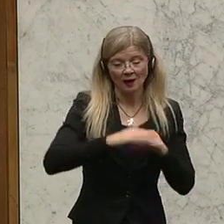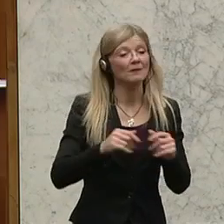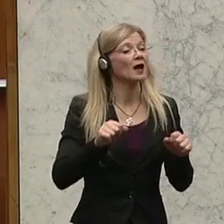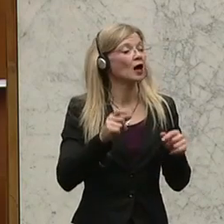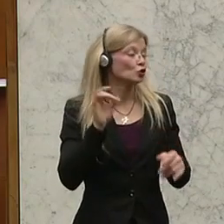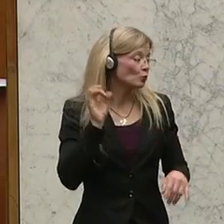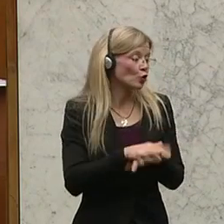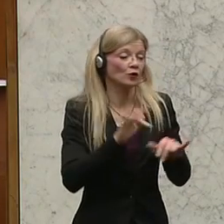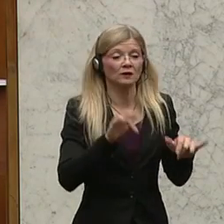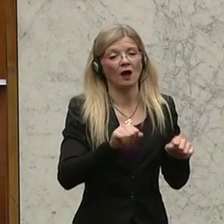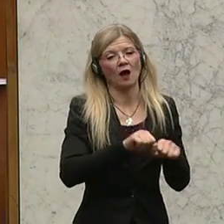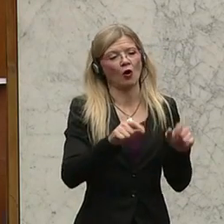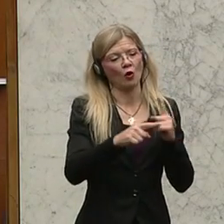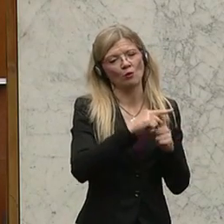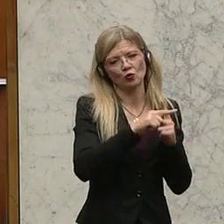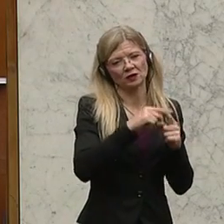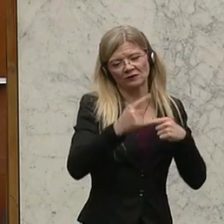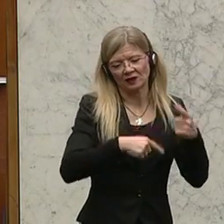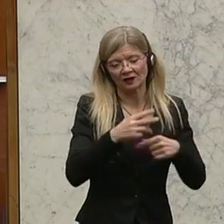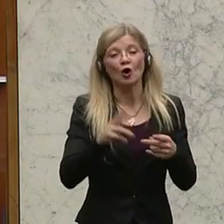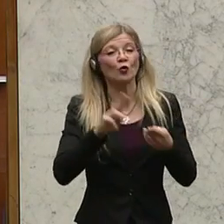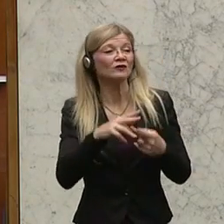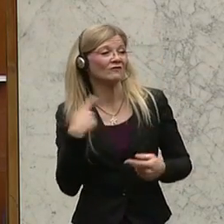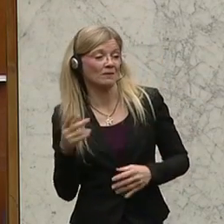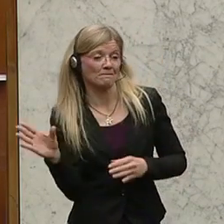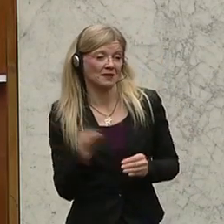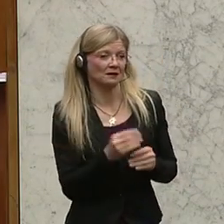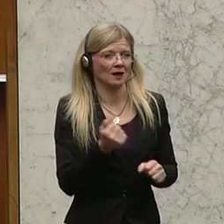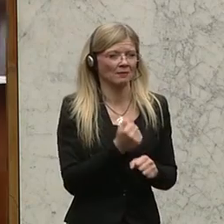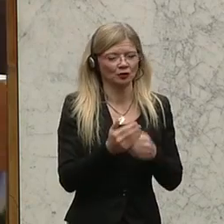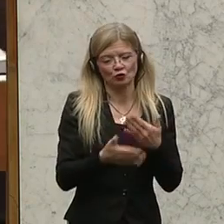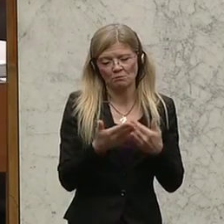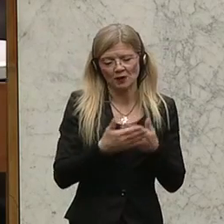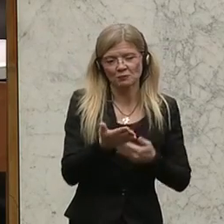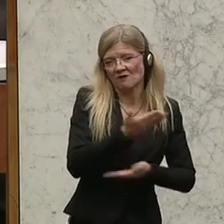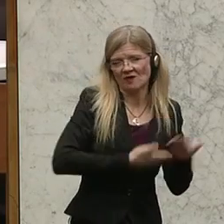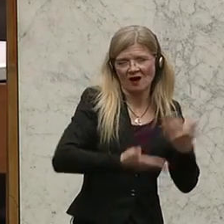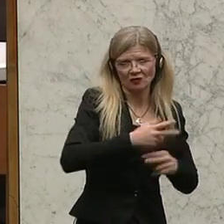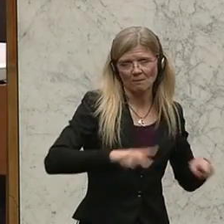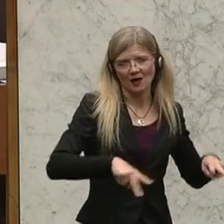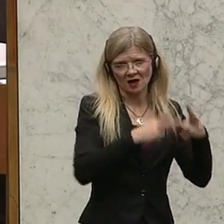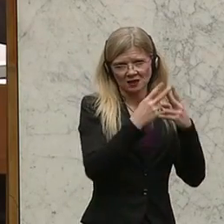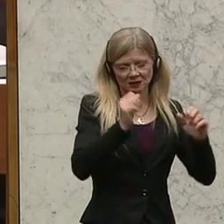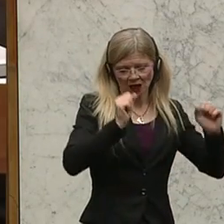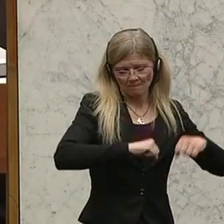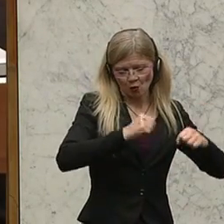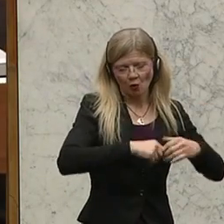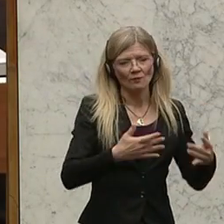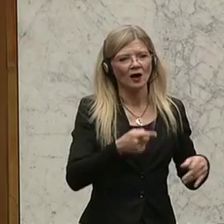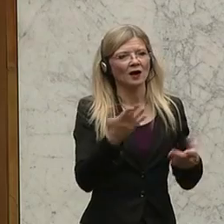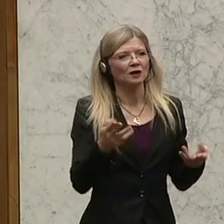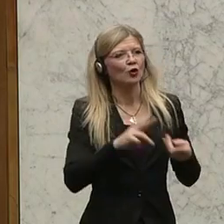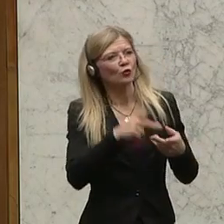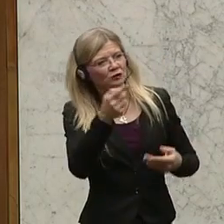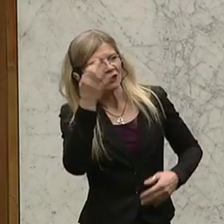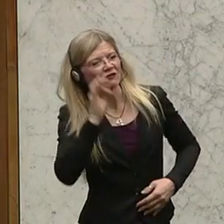Entwicklungen und wir haben unseren Anteil gehabt. Bei den Verhandlungen zum Pariser Abkommen haben wir, und Sie, Frau Abgeordnete Brunner,